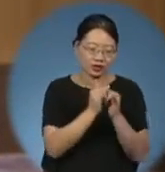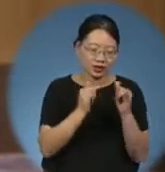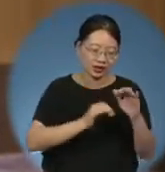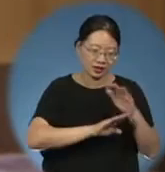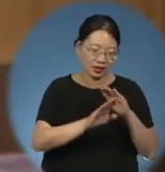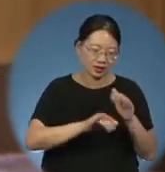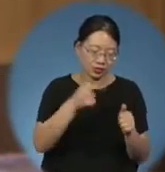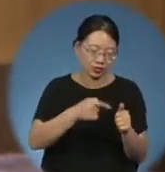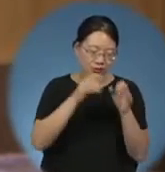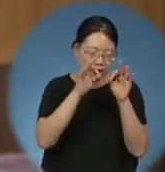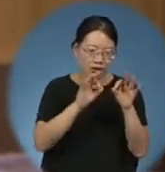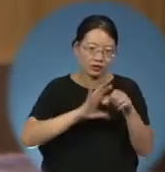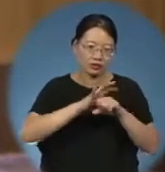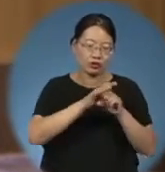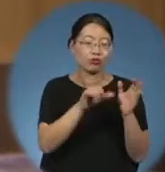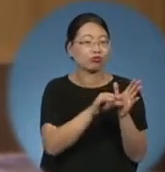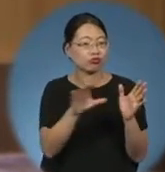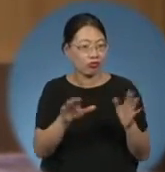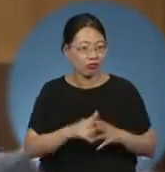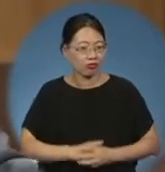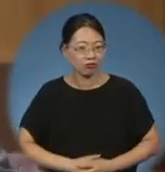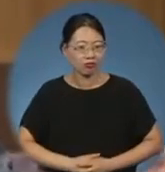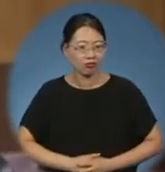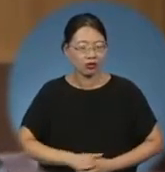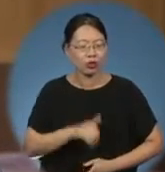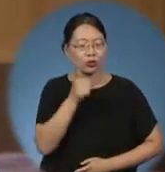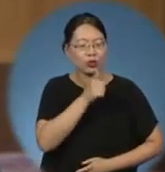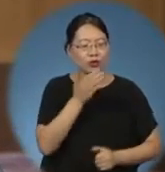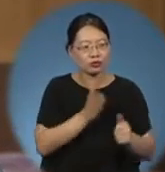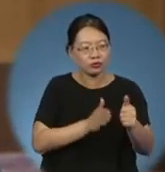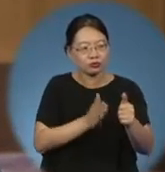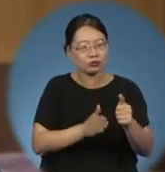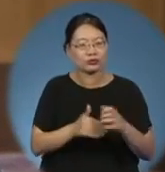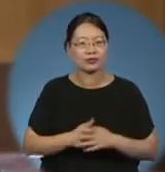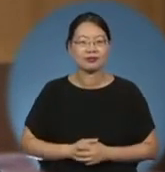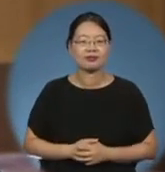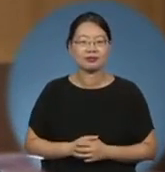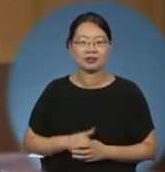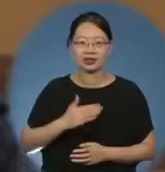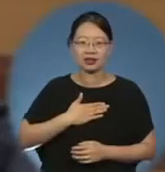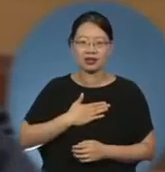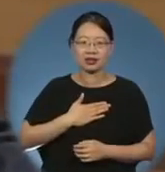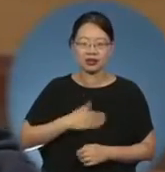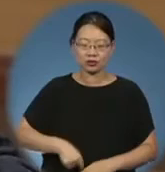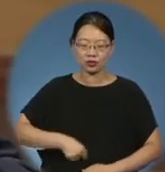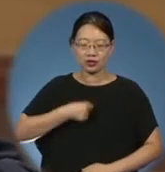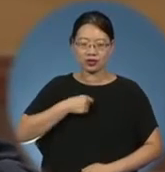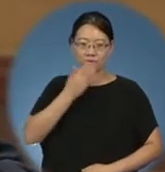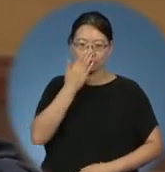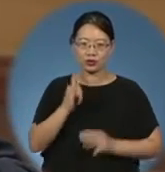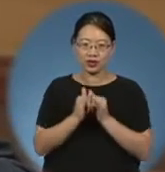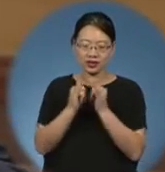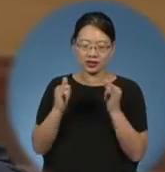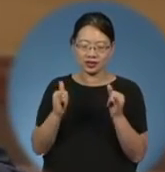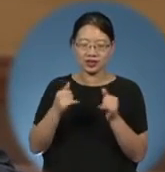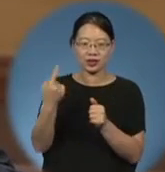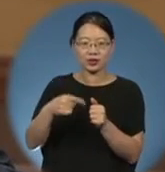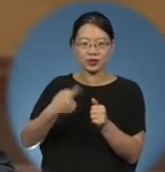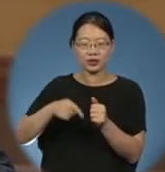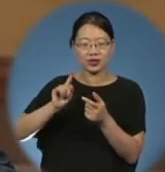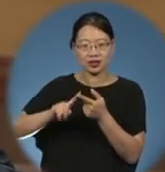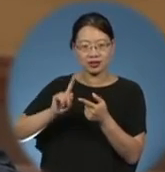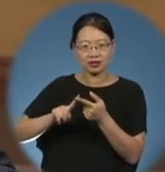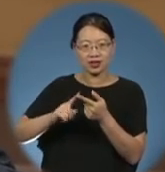가정 교육은 세조는 유명하지 않습니까 그래서 조금 소개해주세요 내던 대개 사실은 유대인들의 교육에